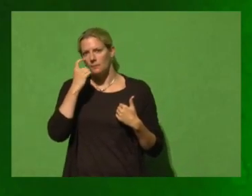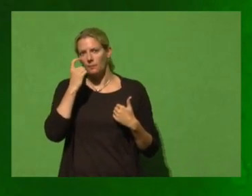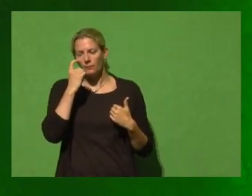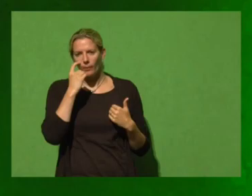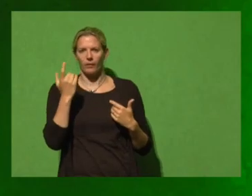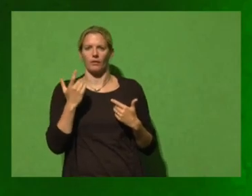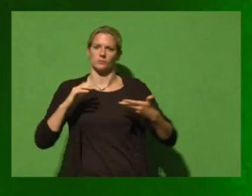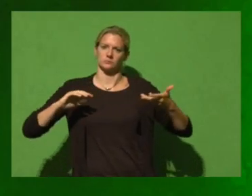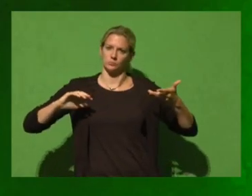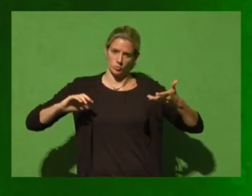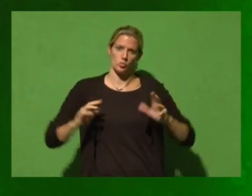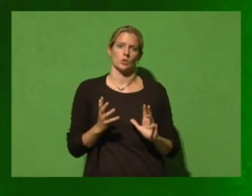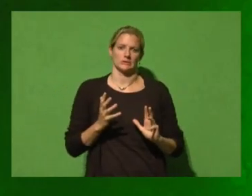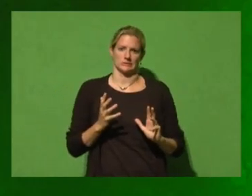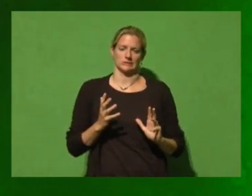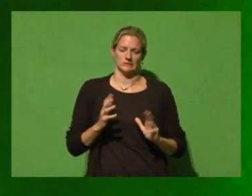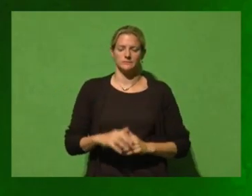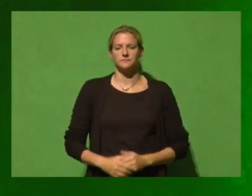Redner und halte mich kurz.